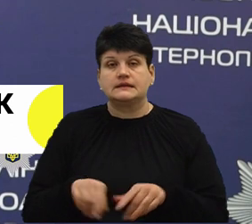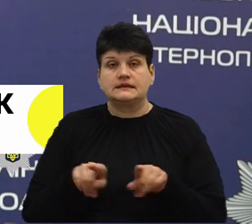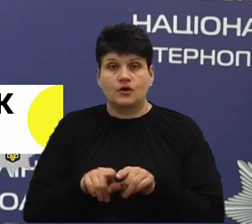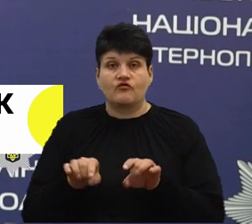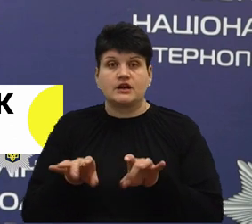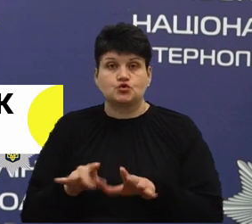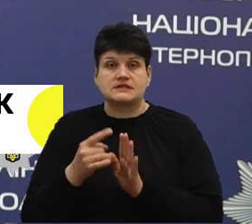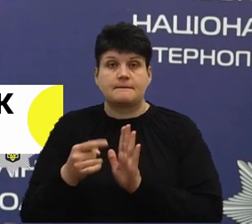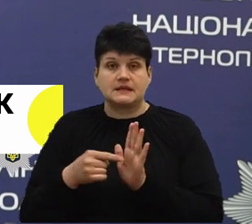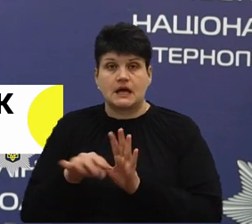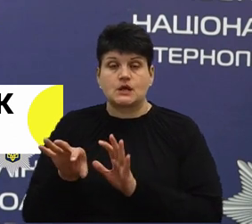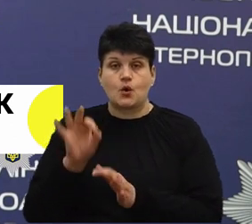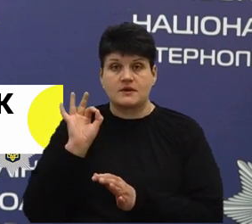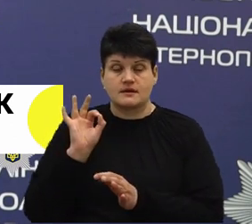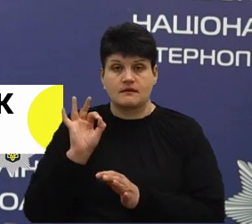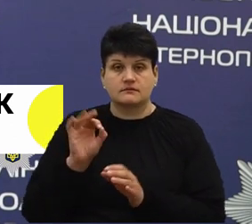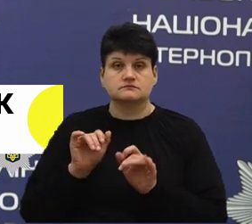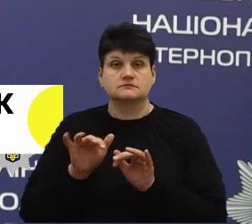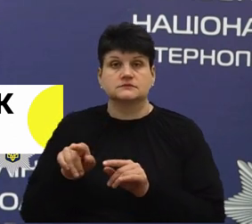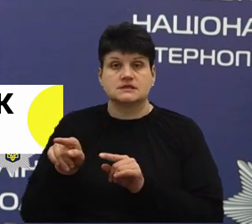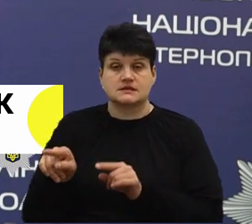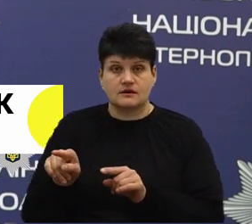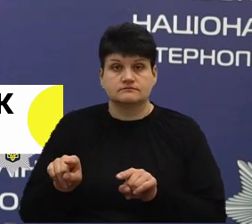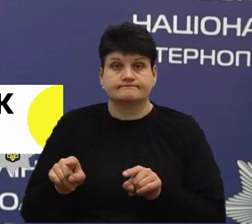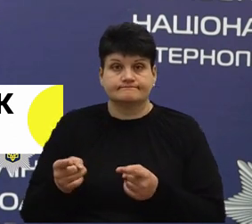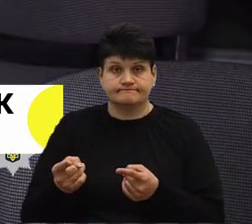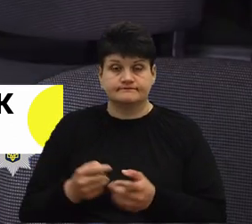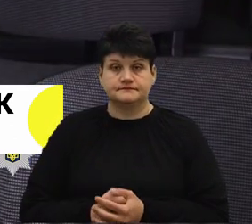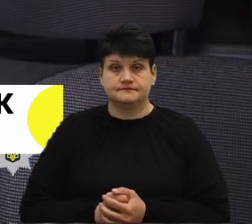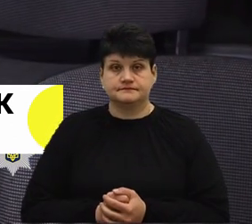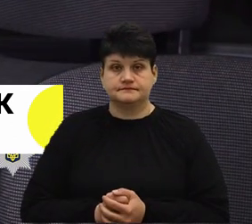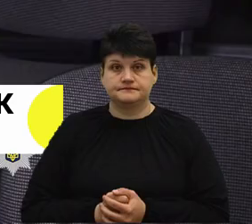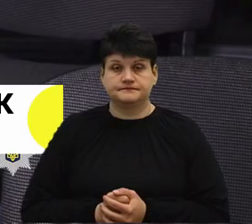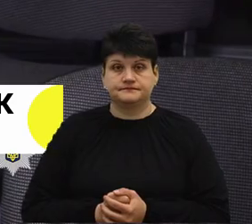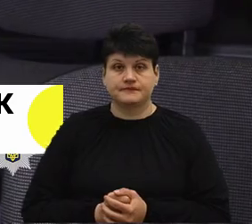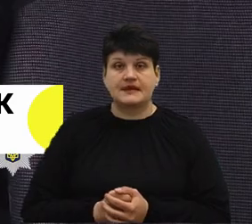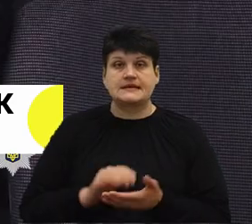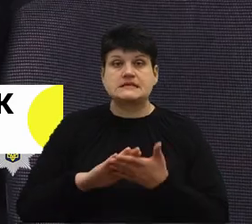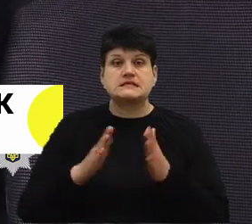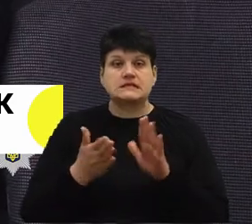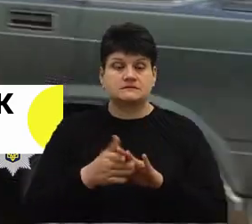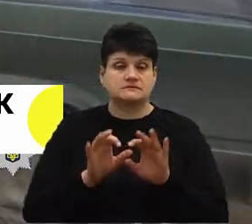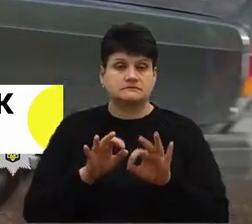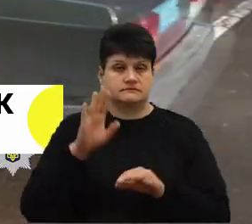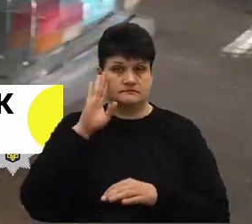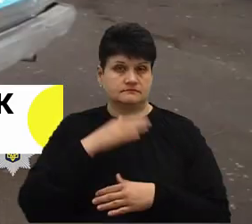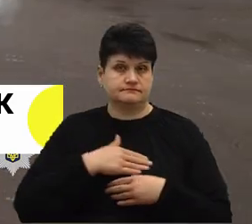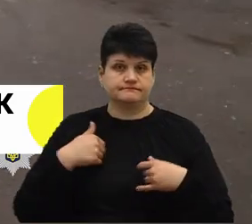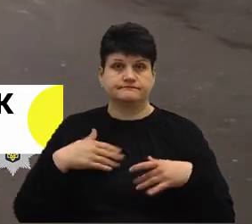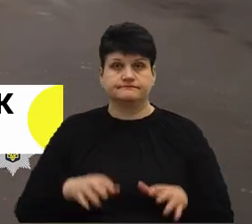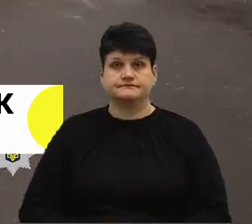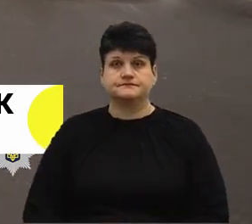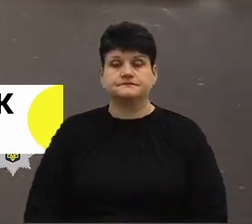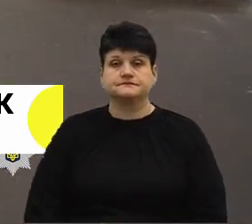вирішується питання про обрання міри запобіжного заходу у вигляді тримання під вартою підозрюваної ситуацією не коментує Анастасія